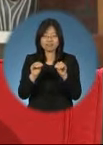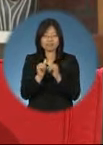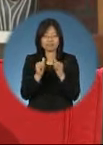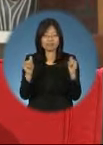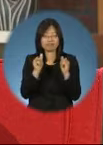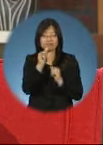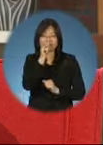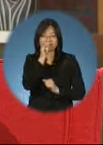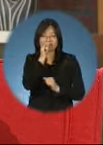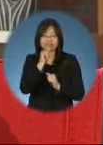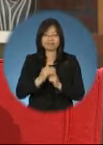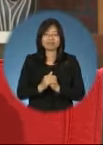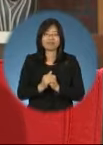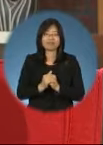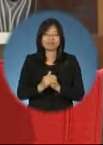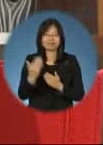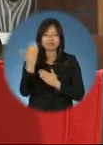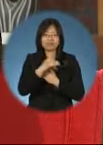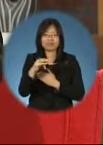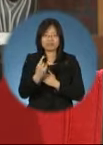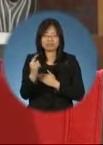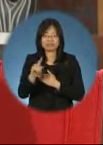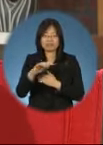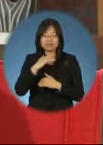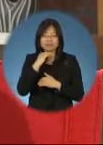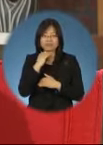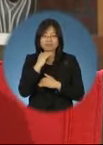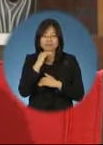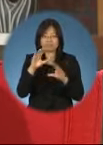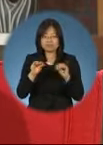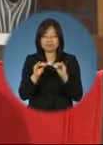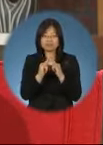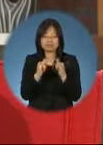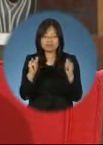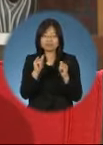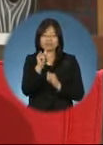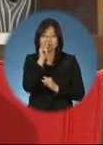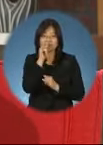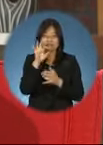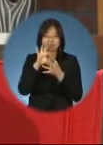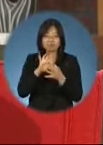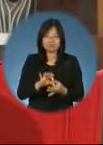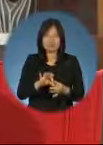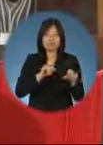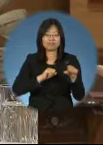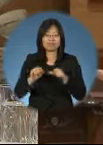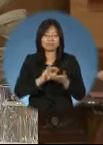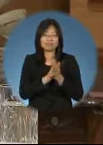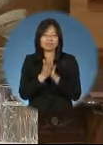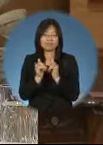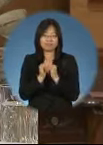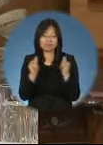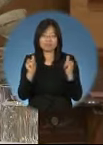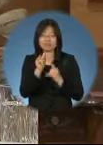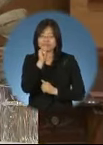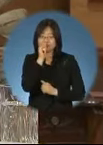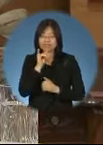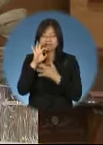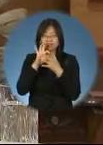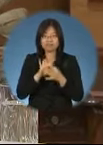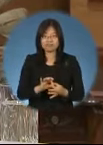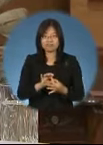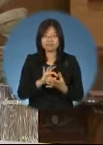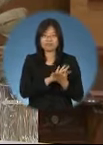사람들도 있고. 그렇죠. 몸도 어느 나이에서 정지된 사람이 있고 끊임없이 움직이고 변화하는 사람이 있고 끊임없이